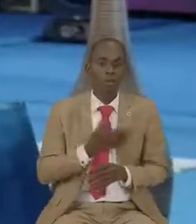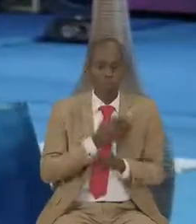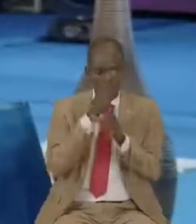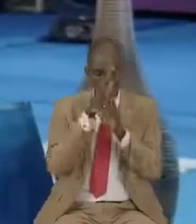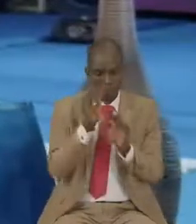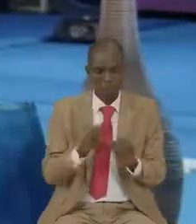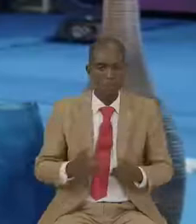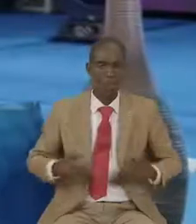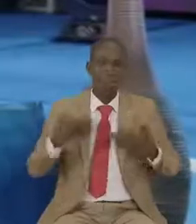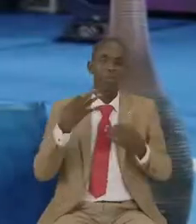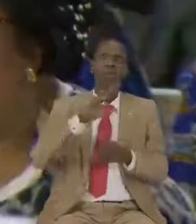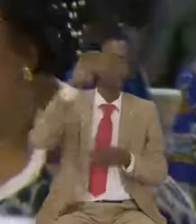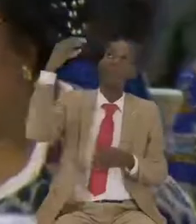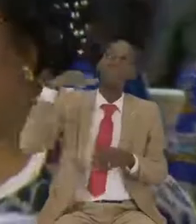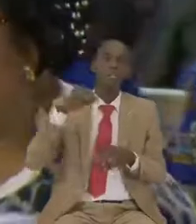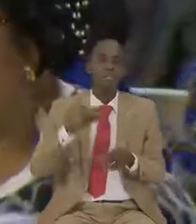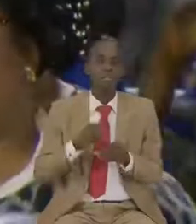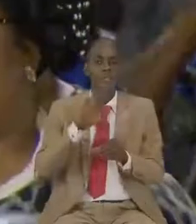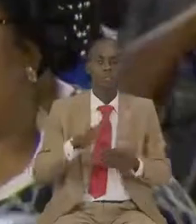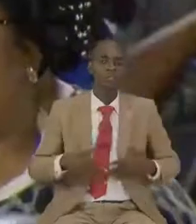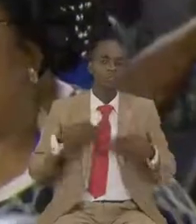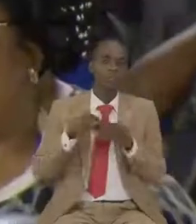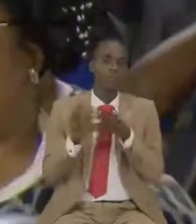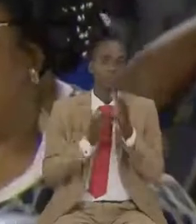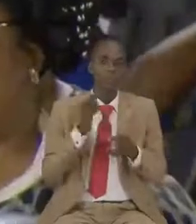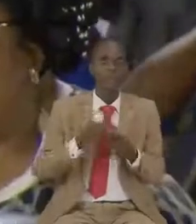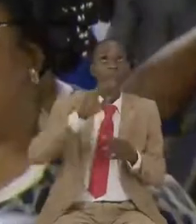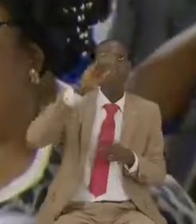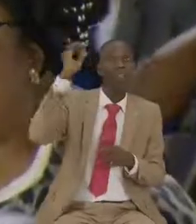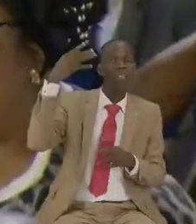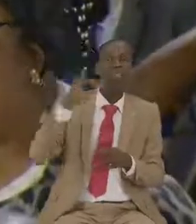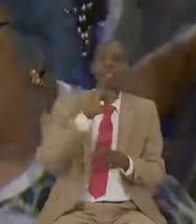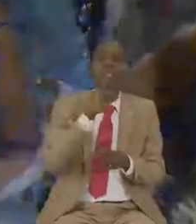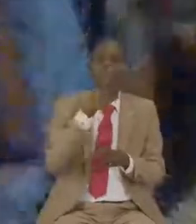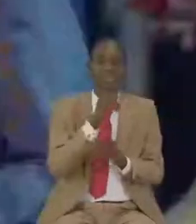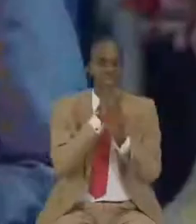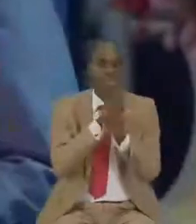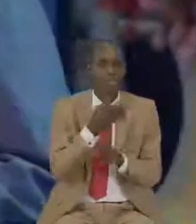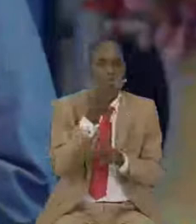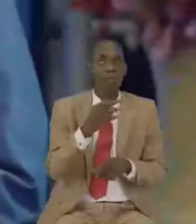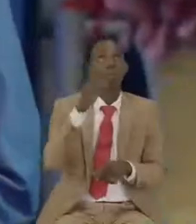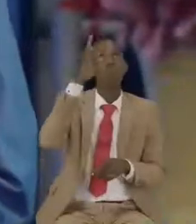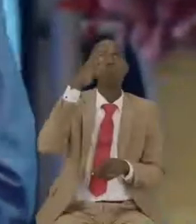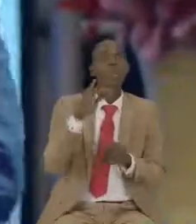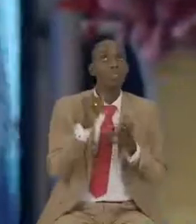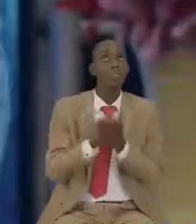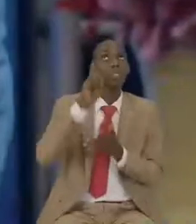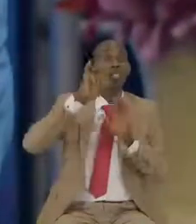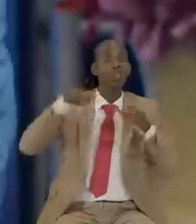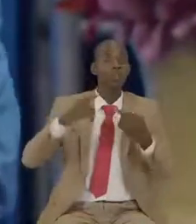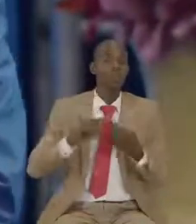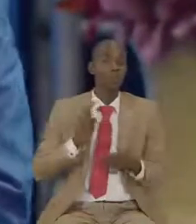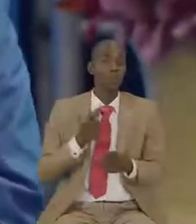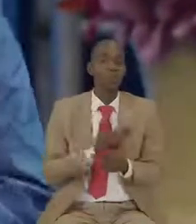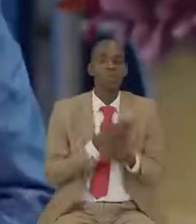le commencement d'une vie honorable de grâce dans votre vie. La grâce est le don de